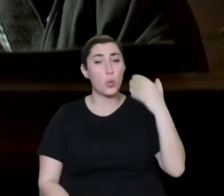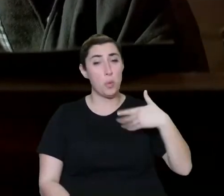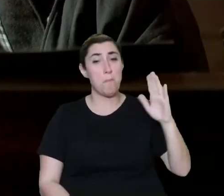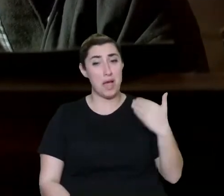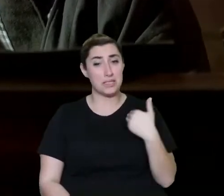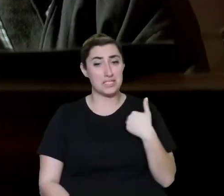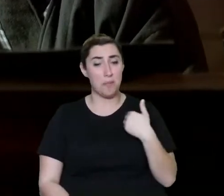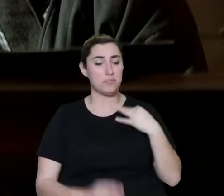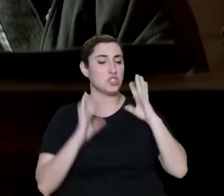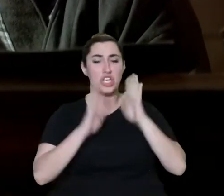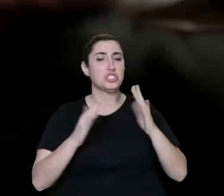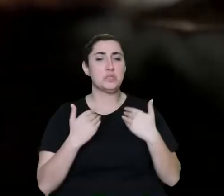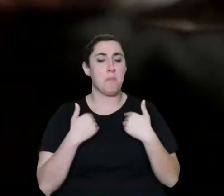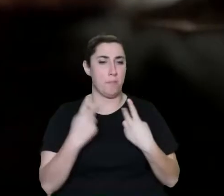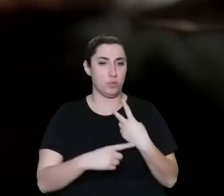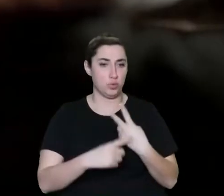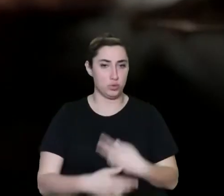işitmesem şaşırmam Yunus.